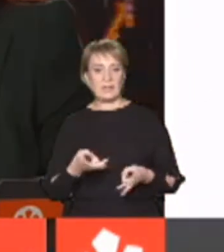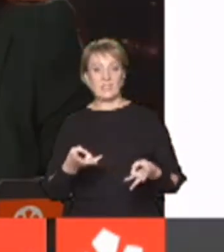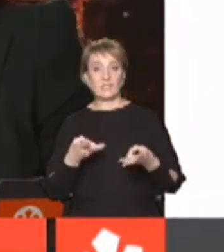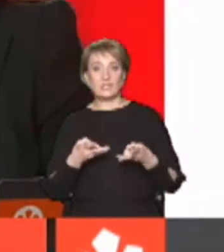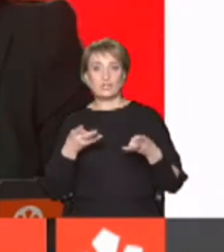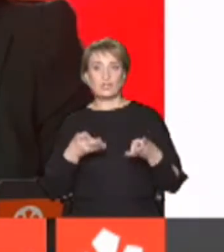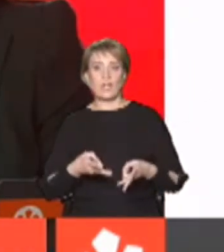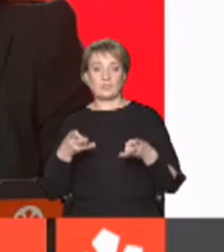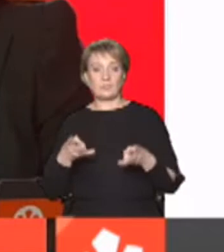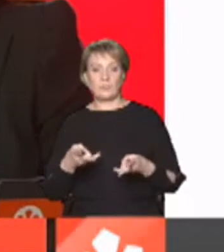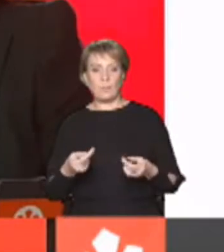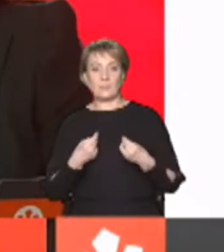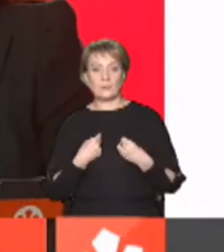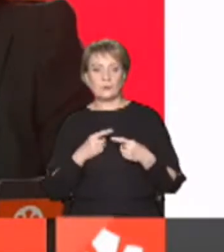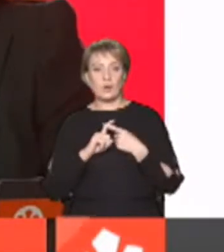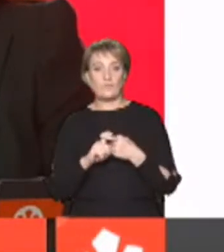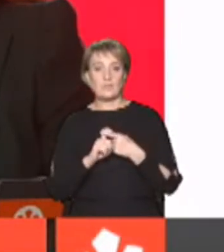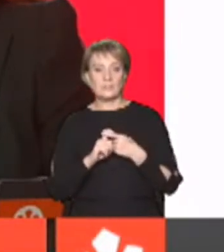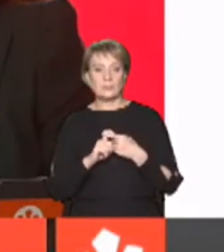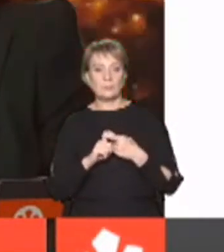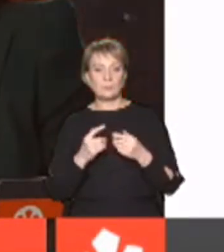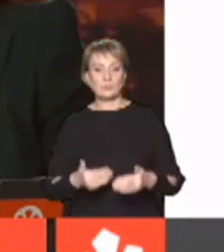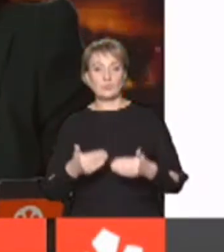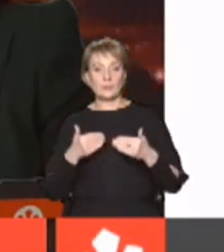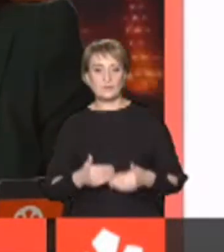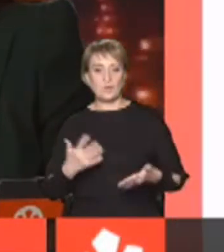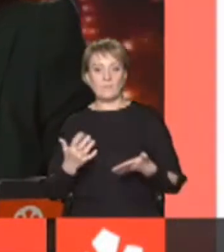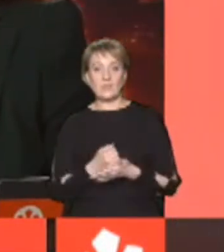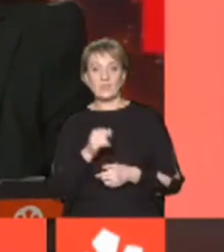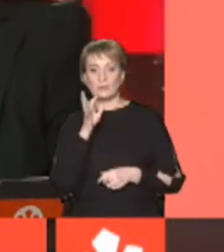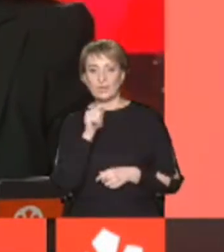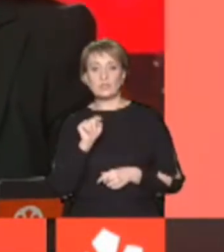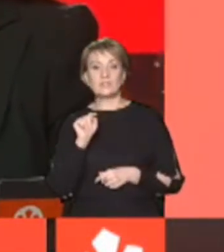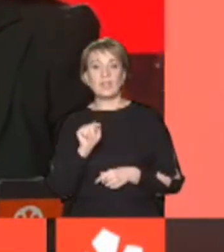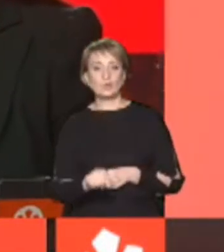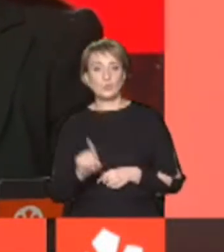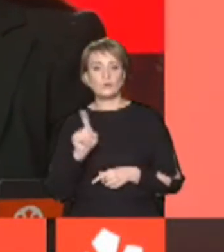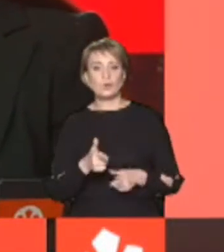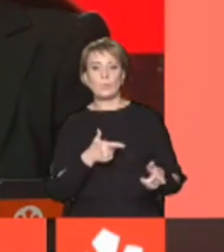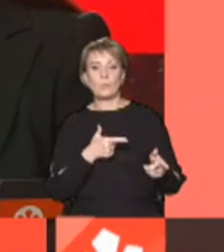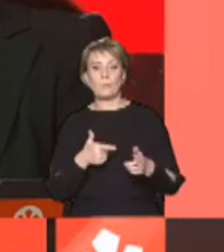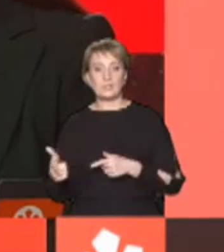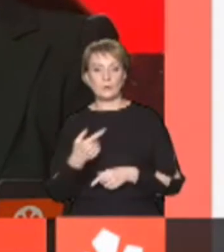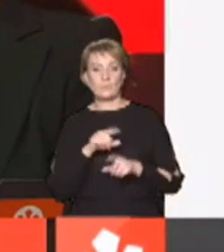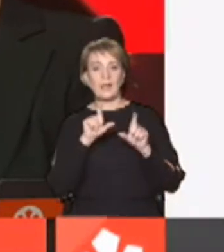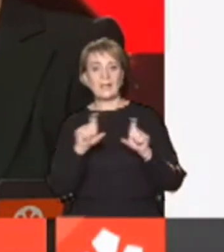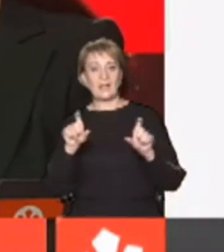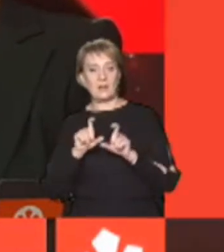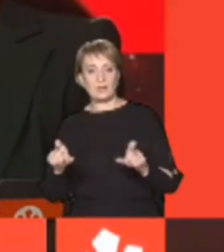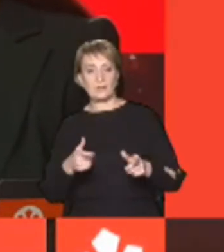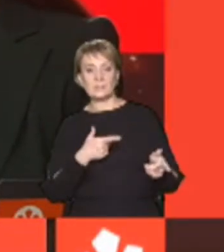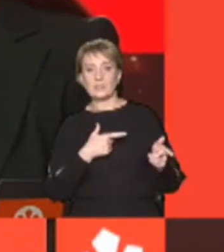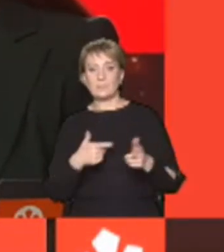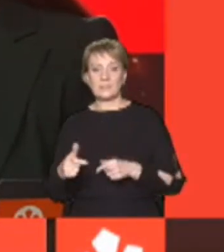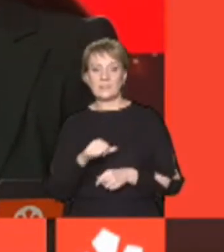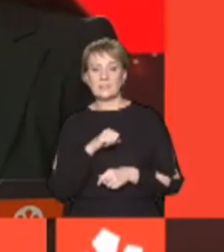жертвоприношення вірусу, щоб він відступив. Локдаун – це виграш часу для того, щоб підготувати лікарні, для того, щоб підготувати